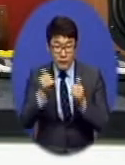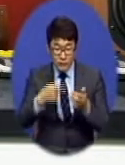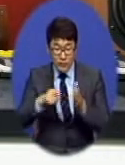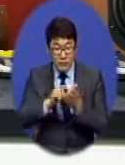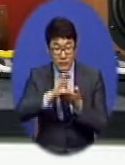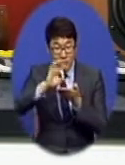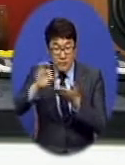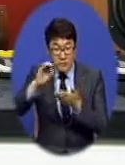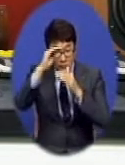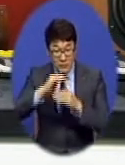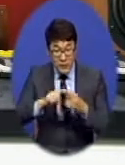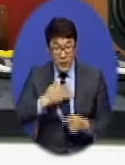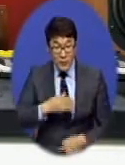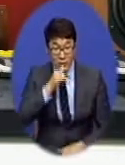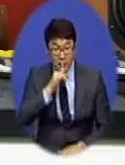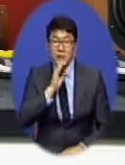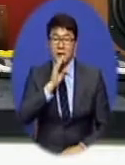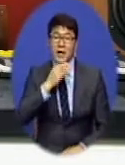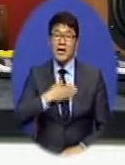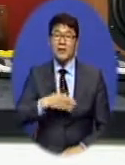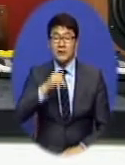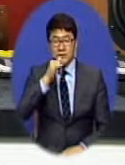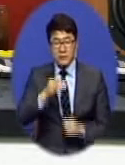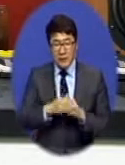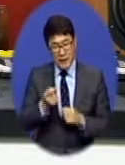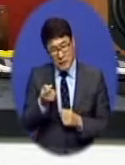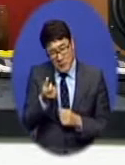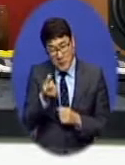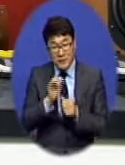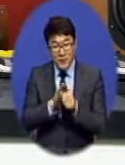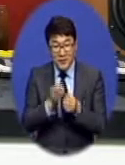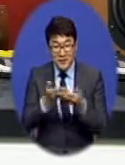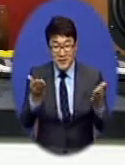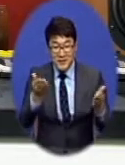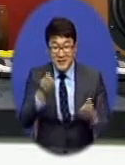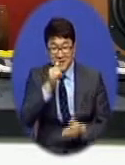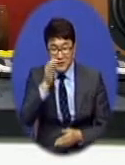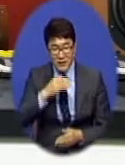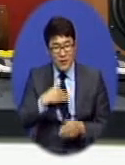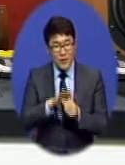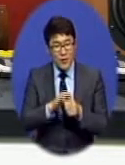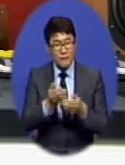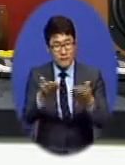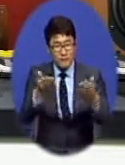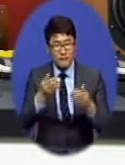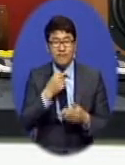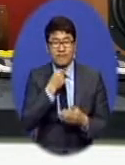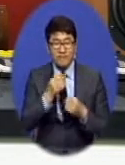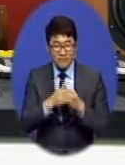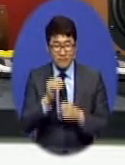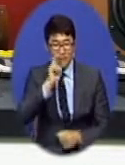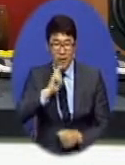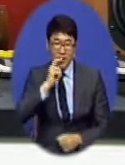예. 알겠습니다. 네, 그러니까 너무 도움, 작은 도움이지만 좀 조금 하려고 좀 노래도 하고, 이점저점 재미도